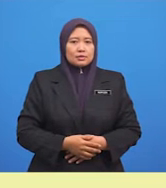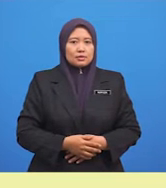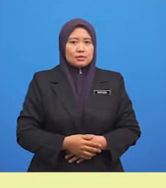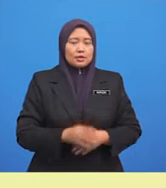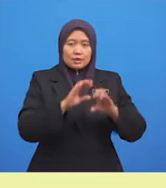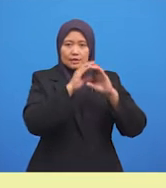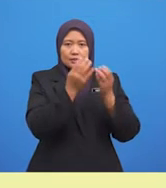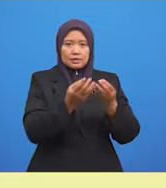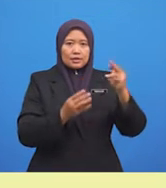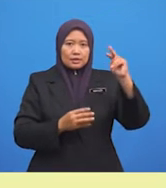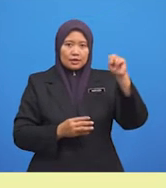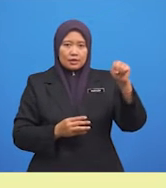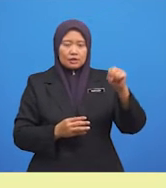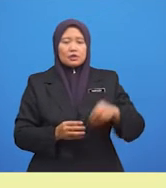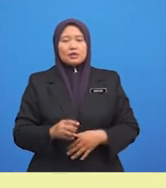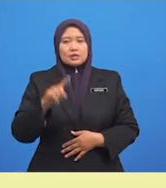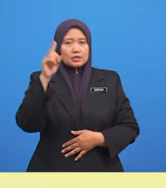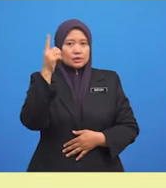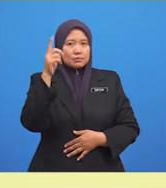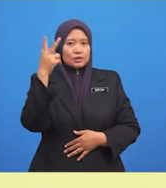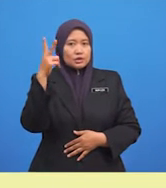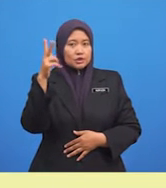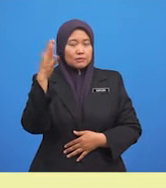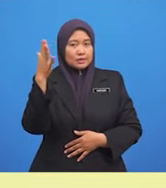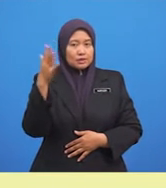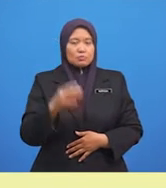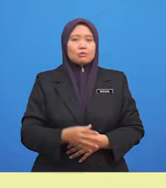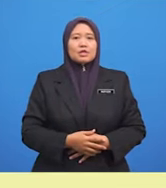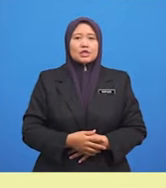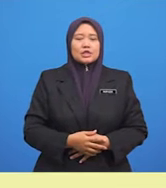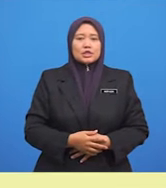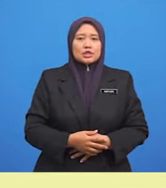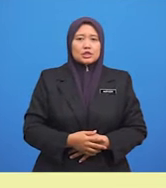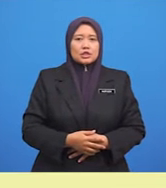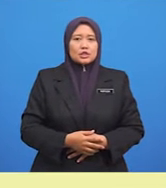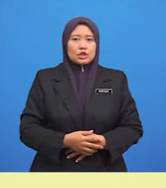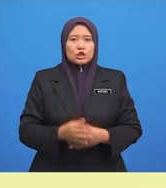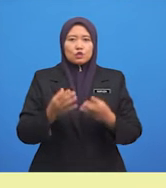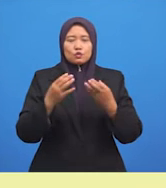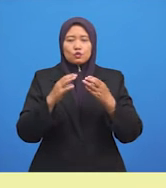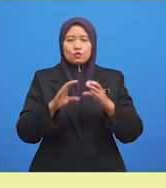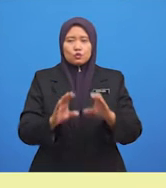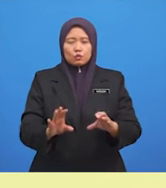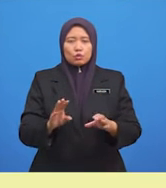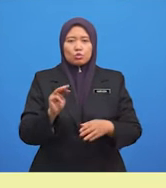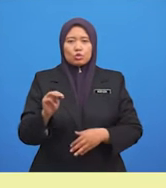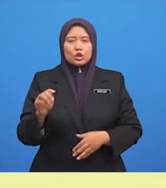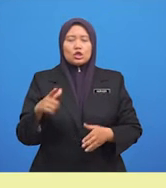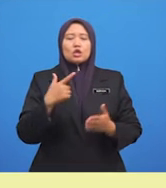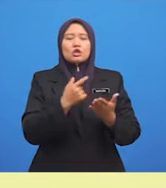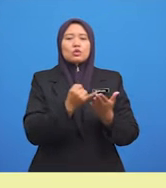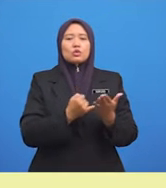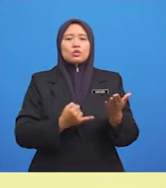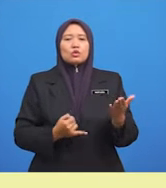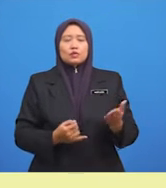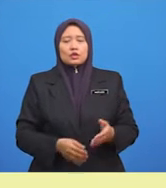15. Set N ialah 11, 13 dan 15. Cuba murid-murid